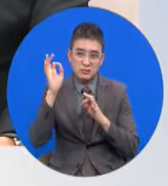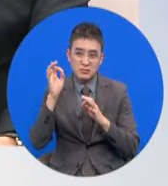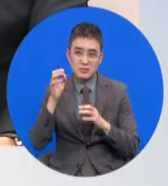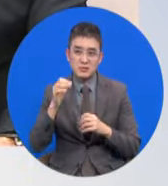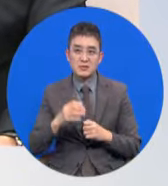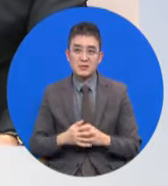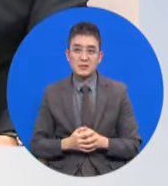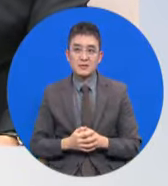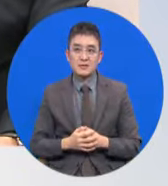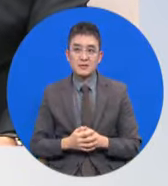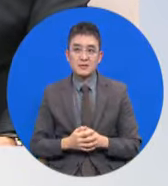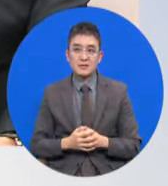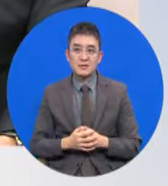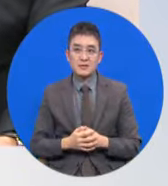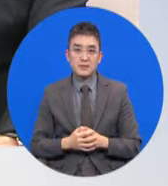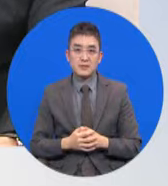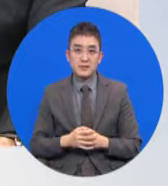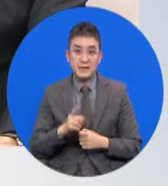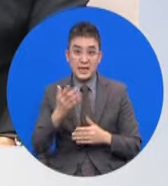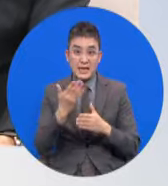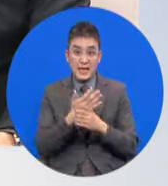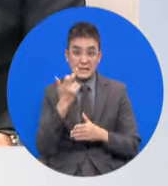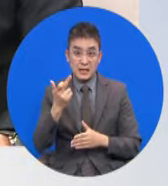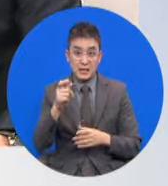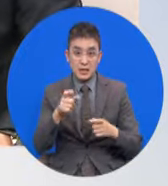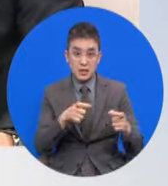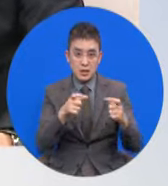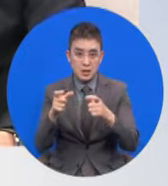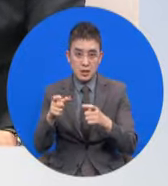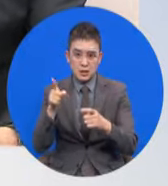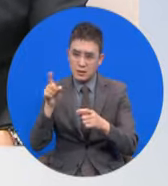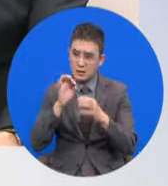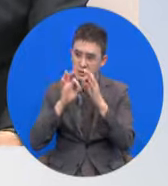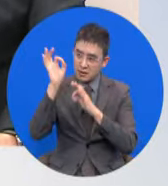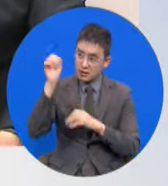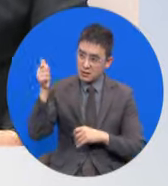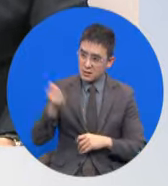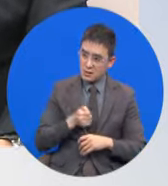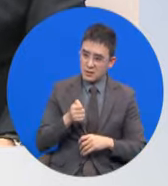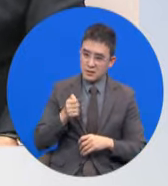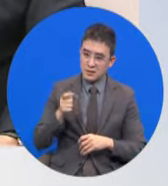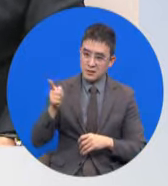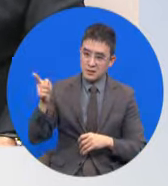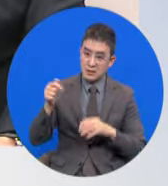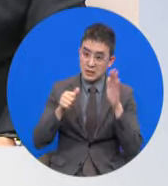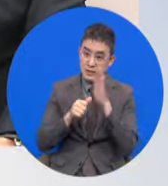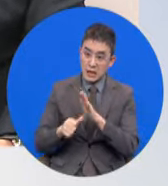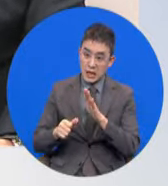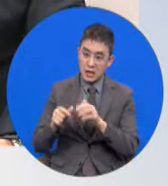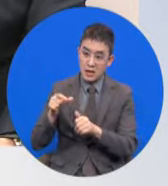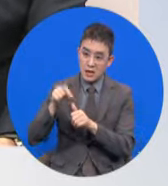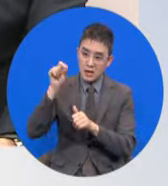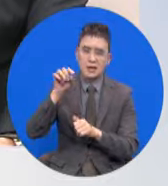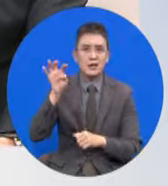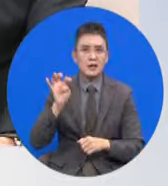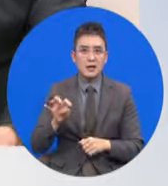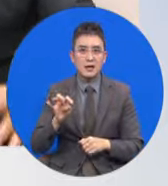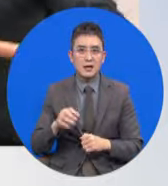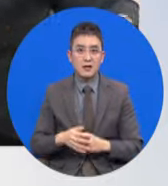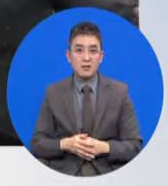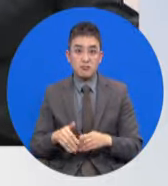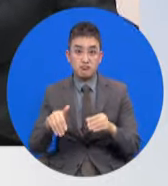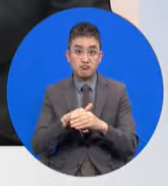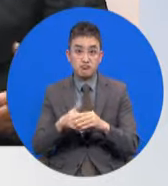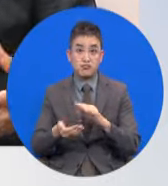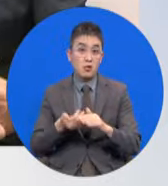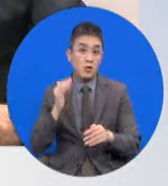이런 것들이 양산 지역 전체의 판세에 어떤 영향을 미칠 것이냐 그리고 또 문재인 전 대통령이 직접 어떤 이